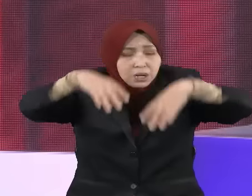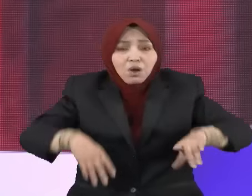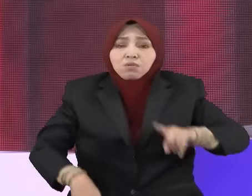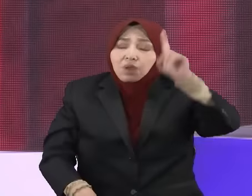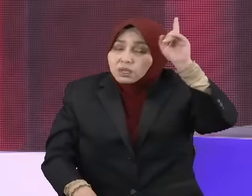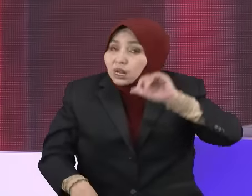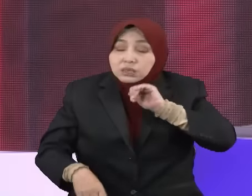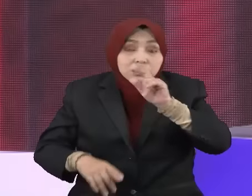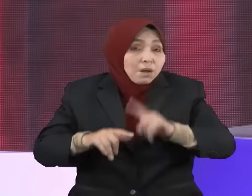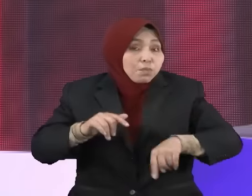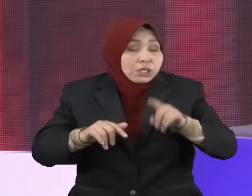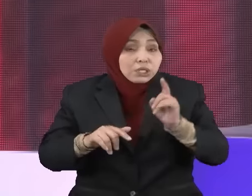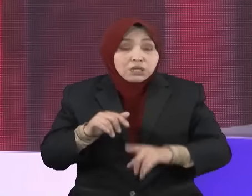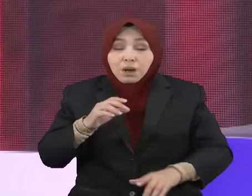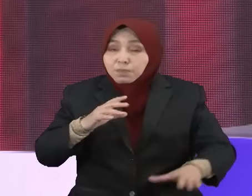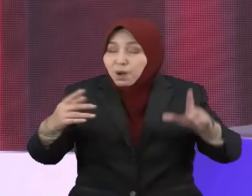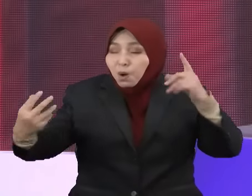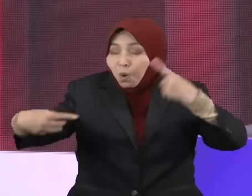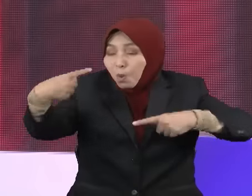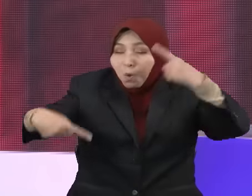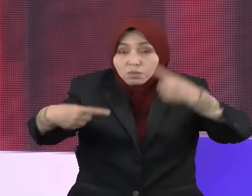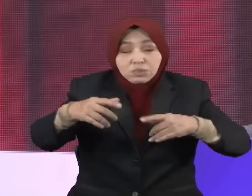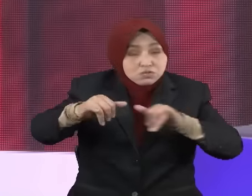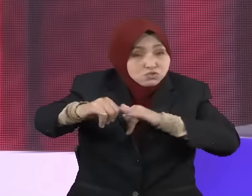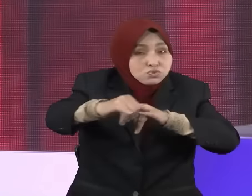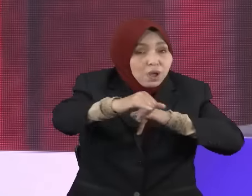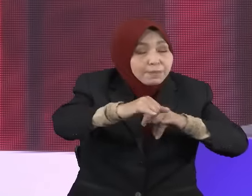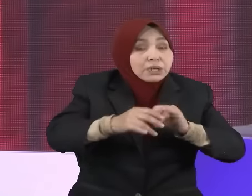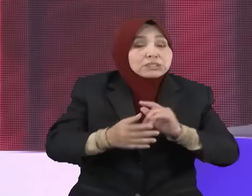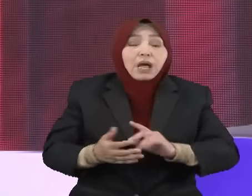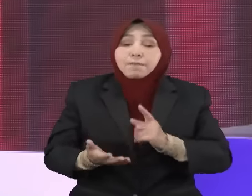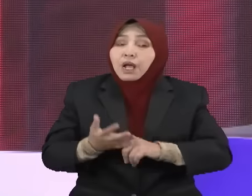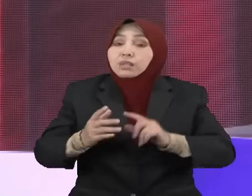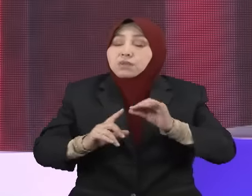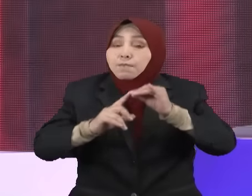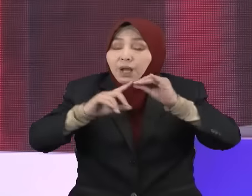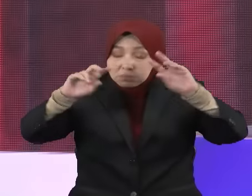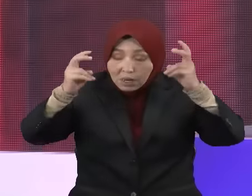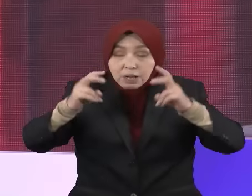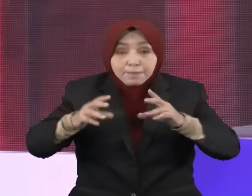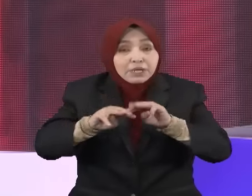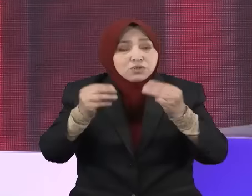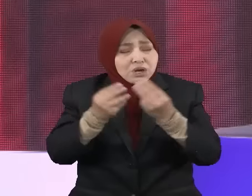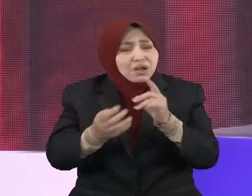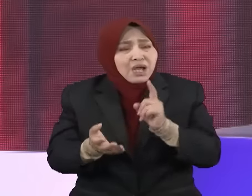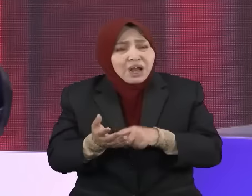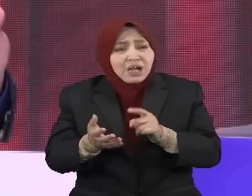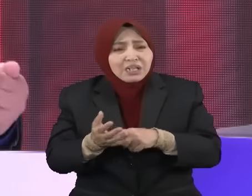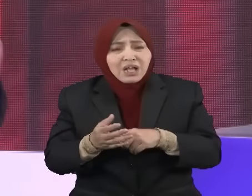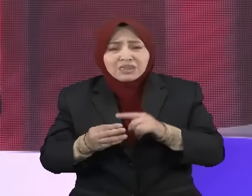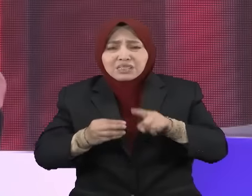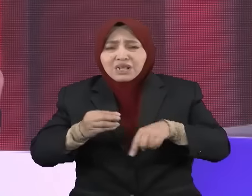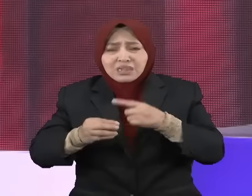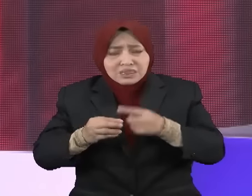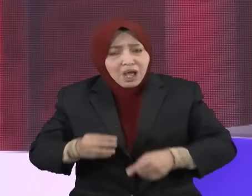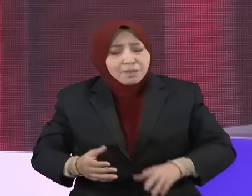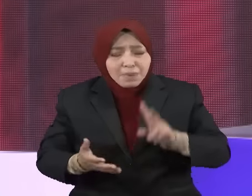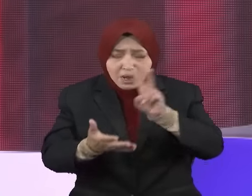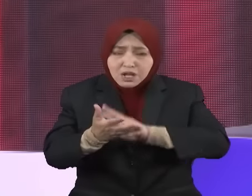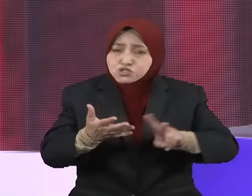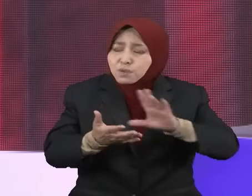tidak mungkin dia bercakaran antara satu sama lain. Isunya ialah apa? Dalam masyarakat ialah kadang-kadang bab mengaji itu